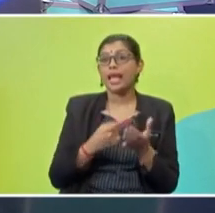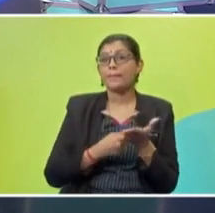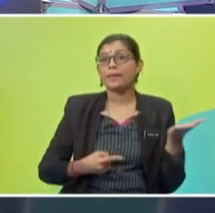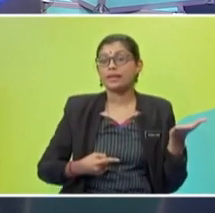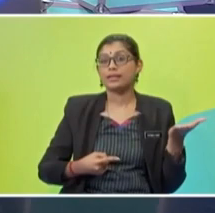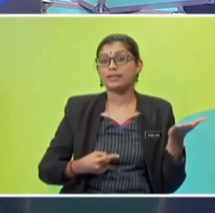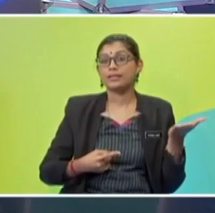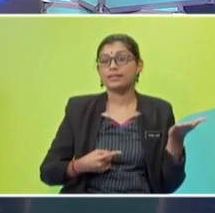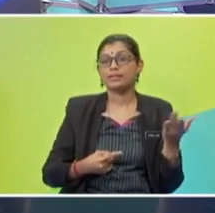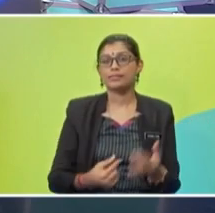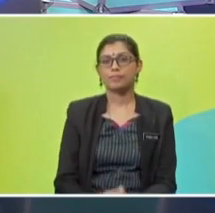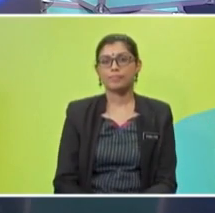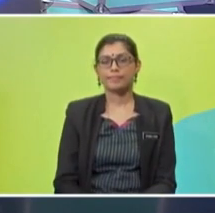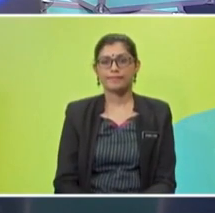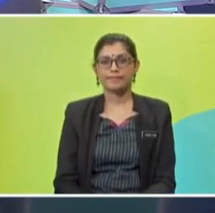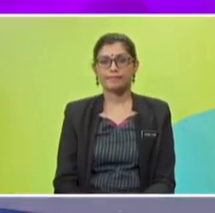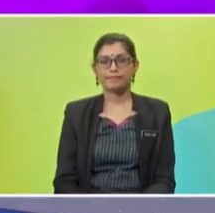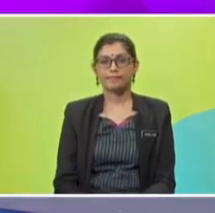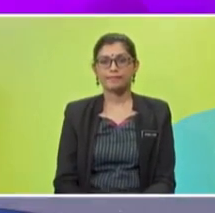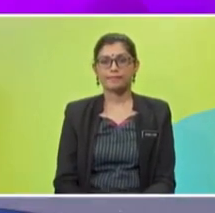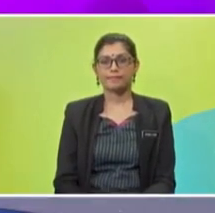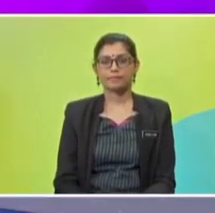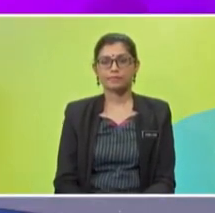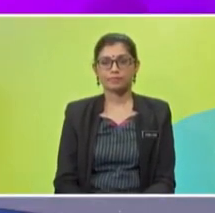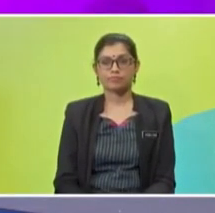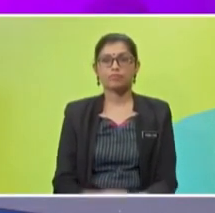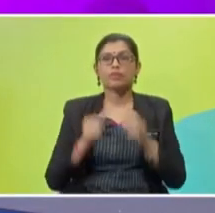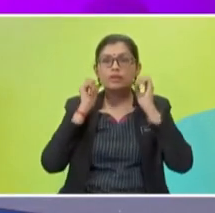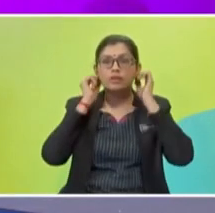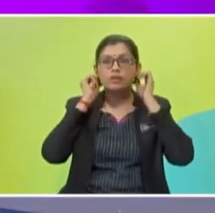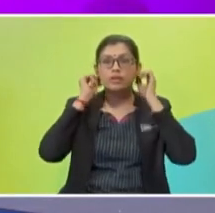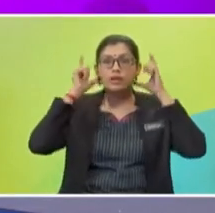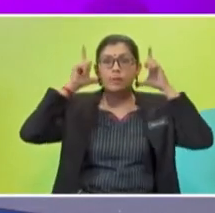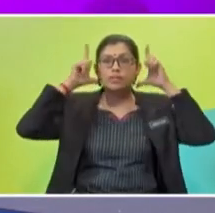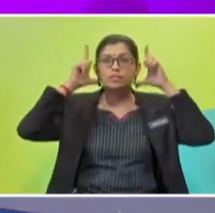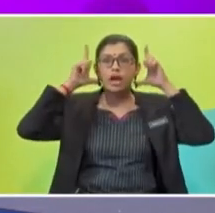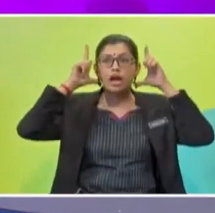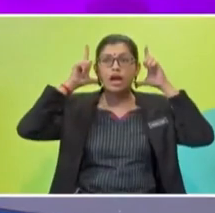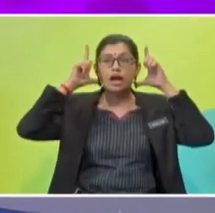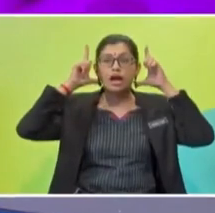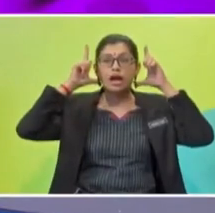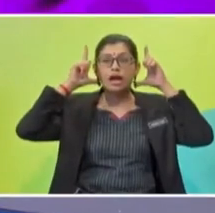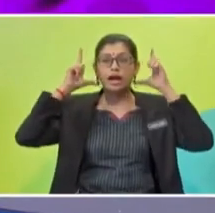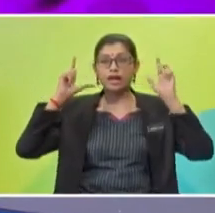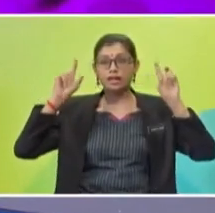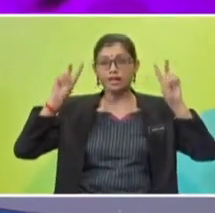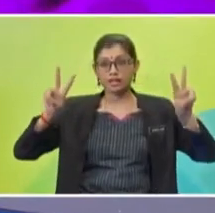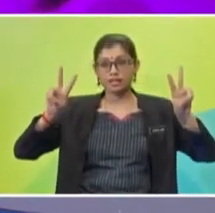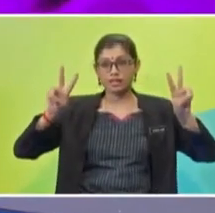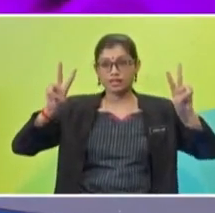anak-anak ih anak tadi sebab dari timnya panjang tadi wajan sini aja Gowa